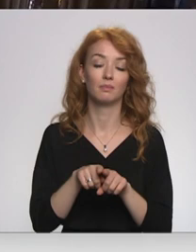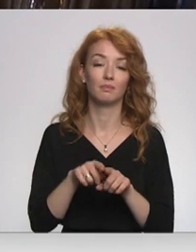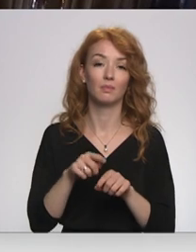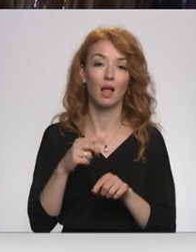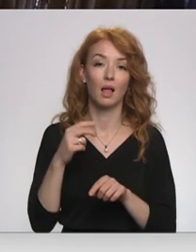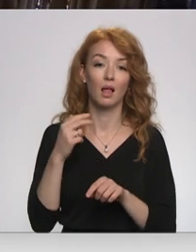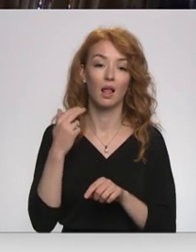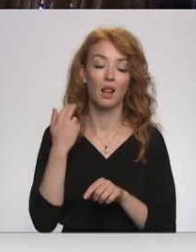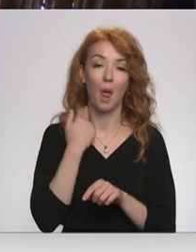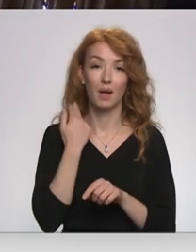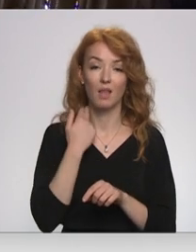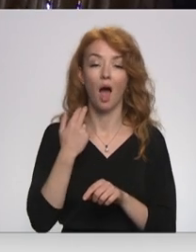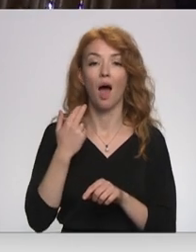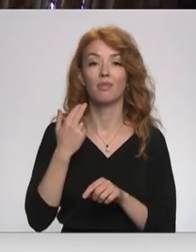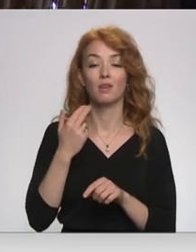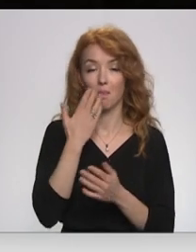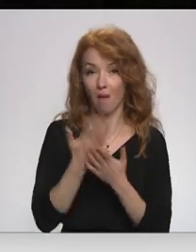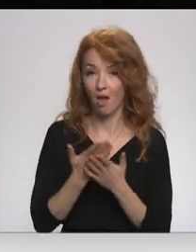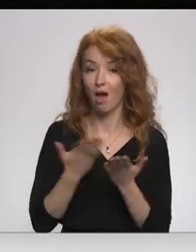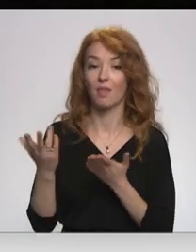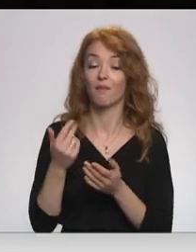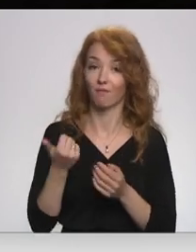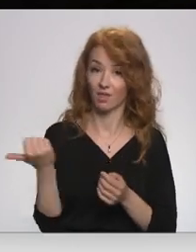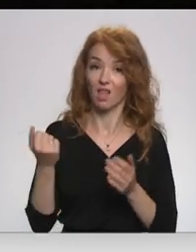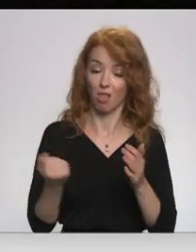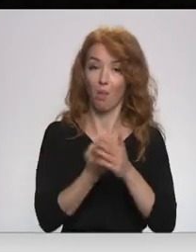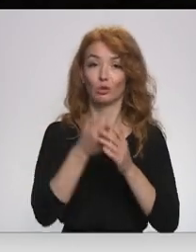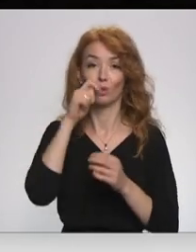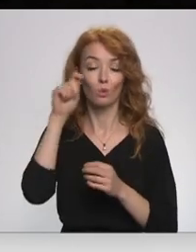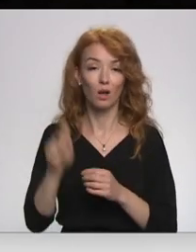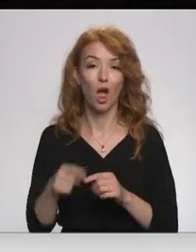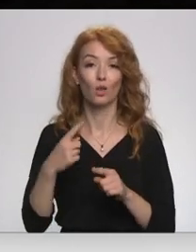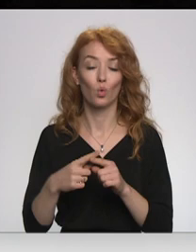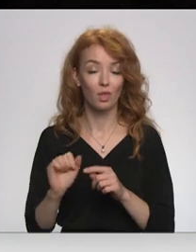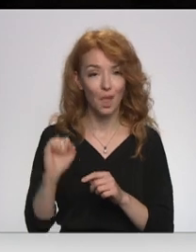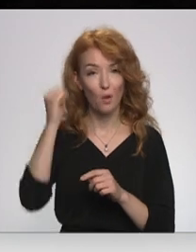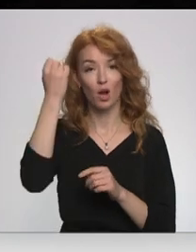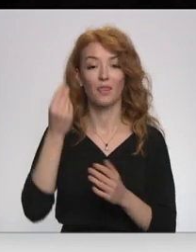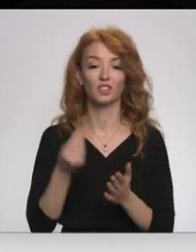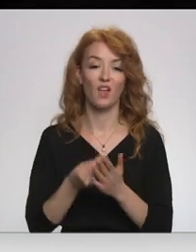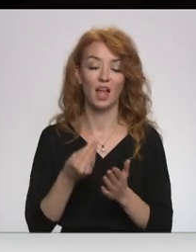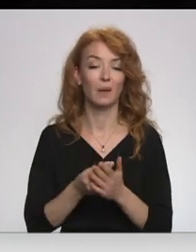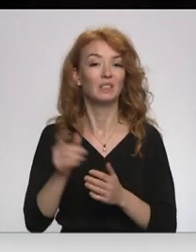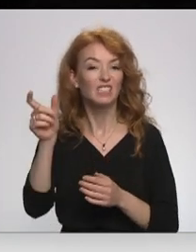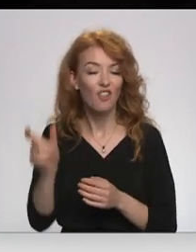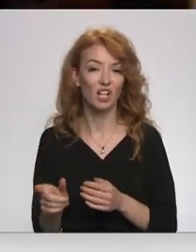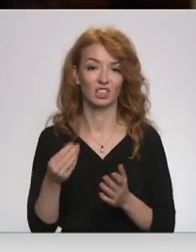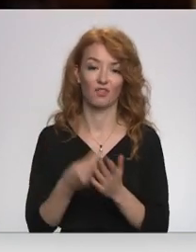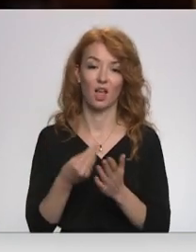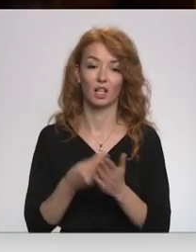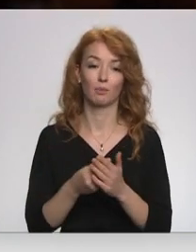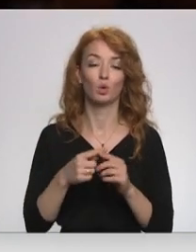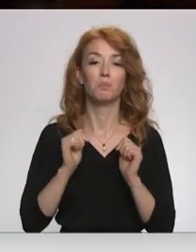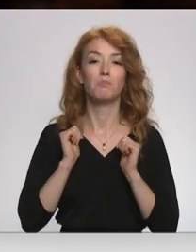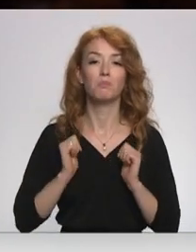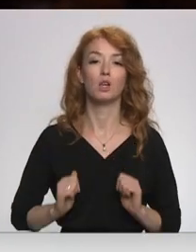Lieptānijas karaļnāms izrādīja savu pozīciju, ka tas atbalsta Ukrainu un atbalsta demokrātiskas vērtības, cilvēciskas vērtības un